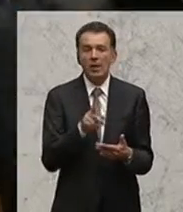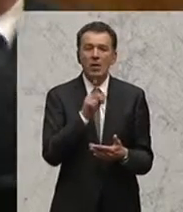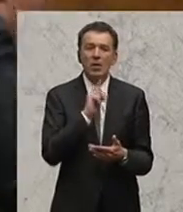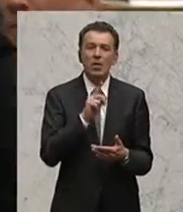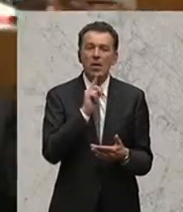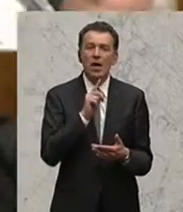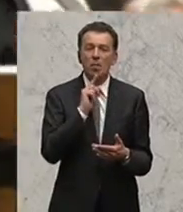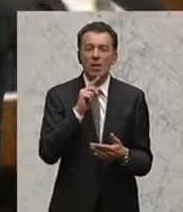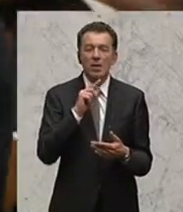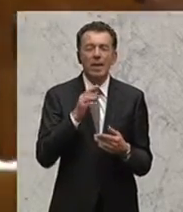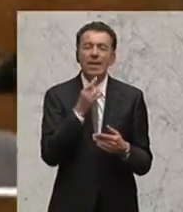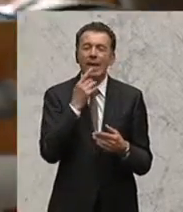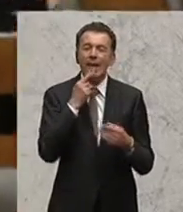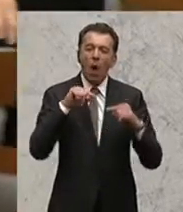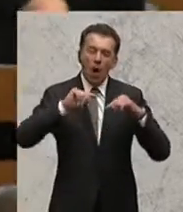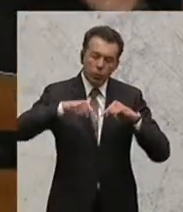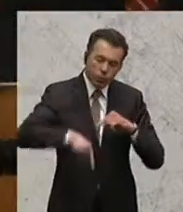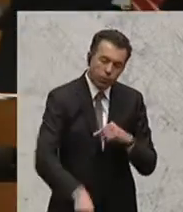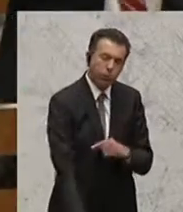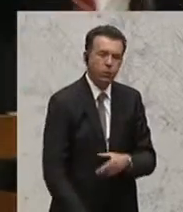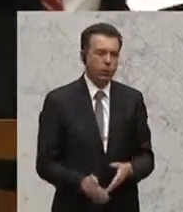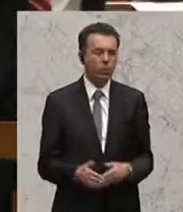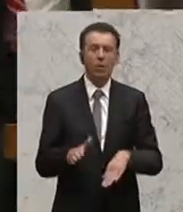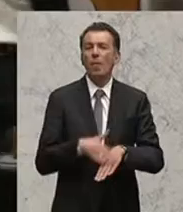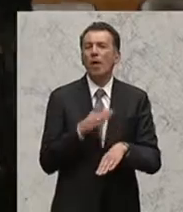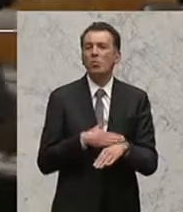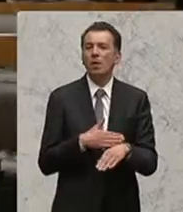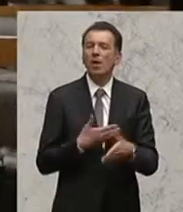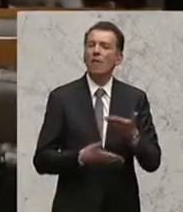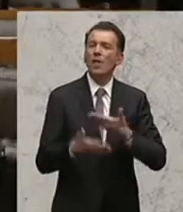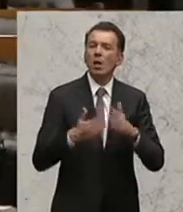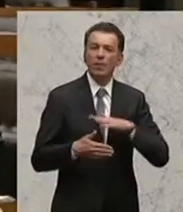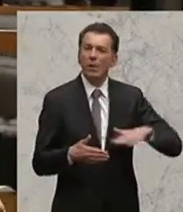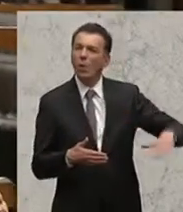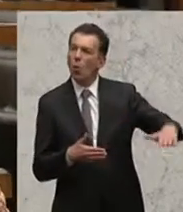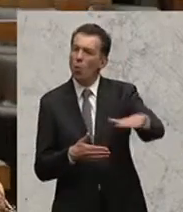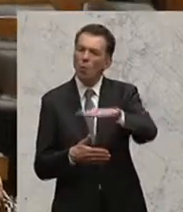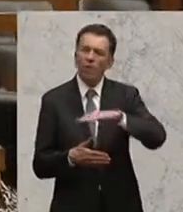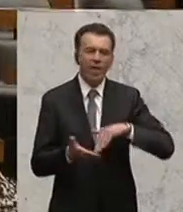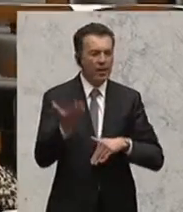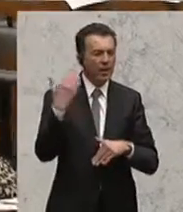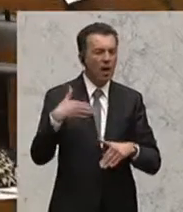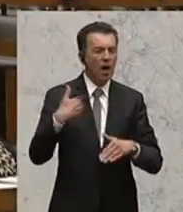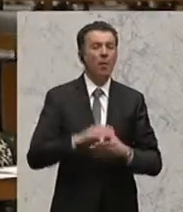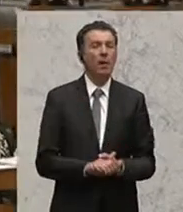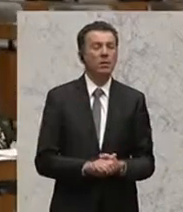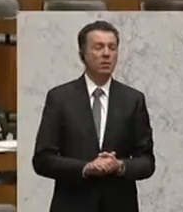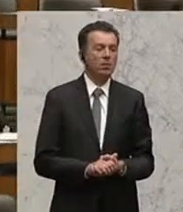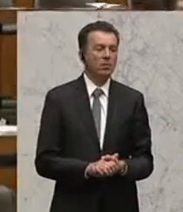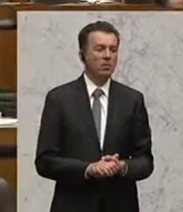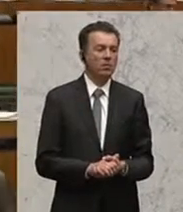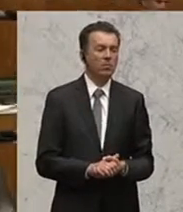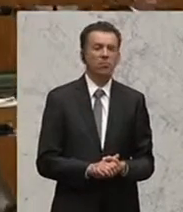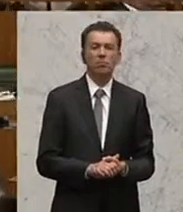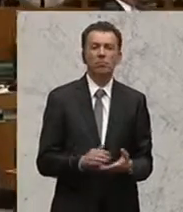bisschen tiefer anschauen. Zum Beispiel, was war das wirtschaftliche Umfeld, das damals geherrscht hat? Wir haben